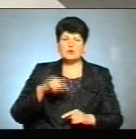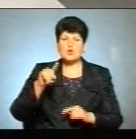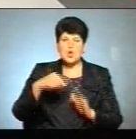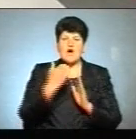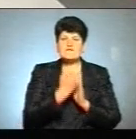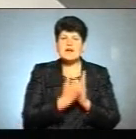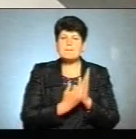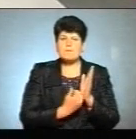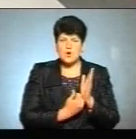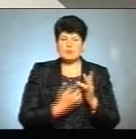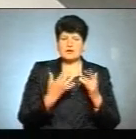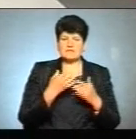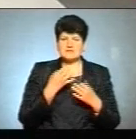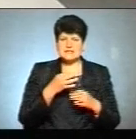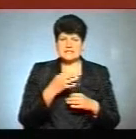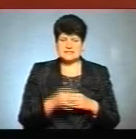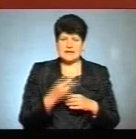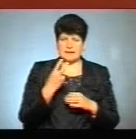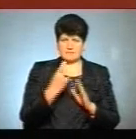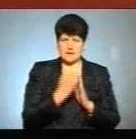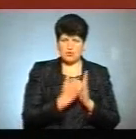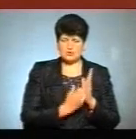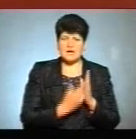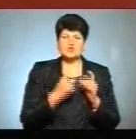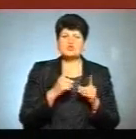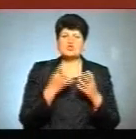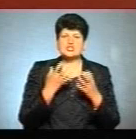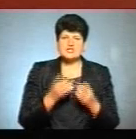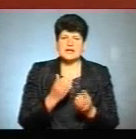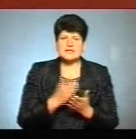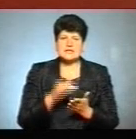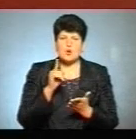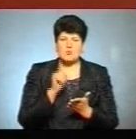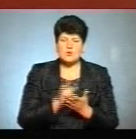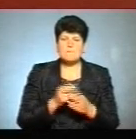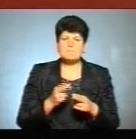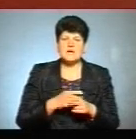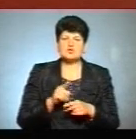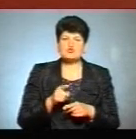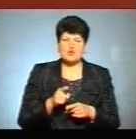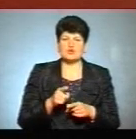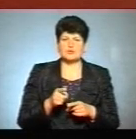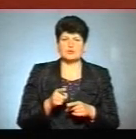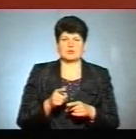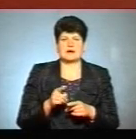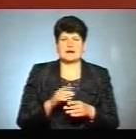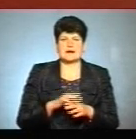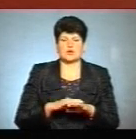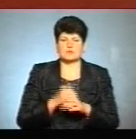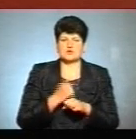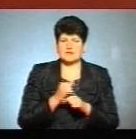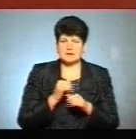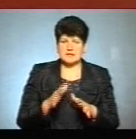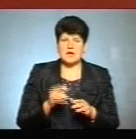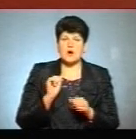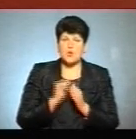вже про декілька сказали, два пункти. А ще що обов'язково, без чого ринок не може працювати? На кожному вході в